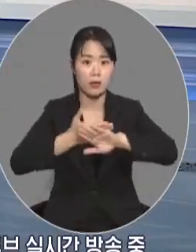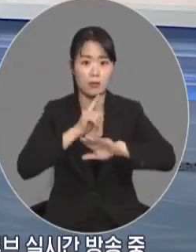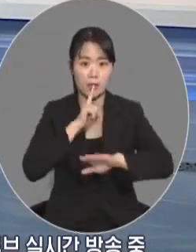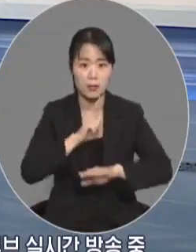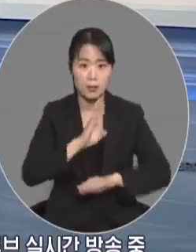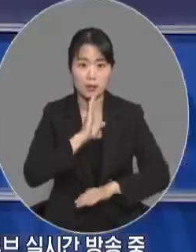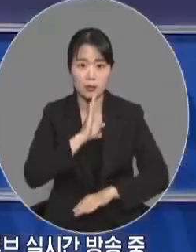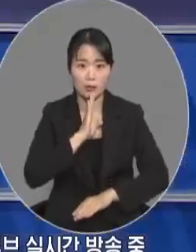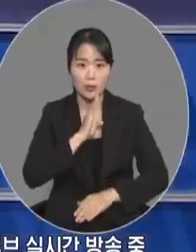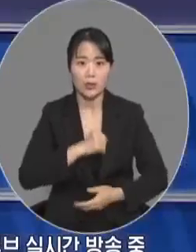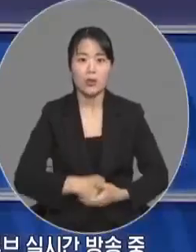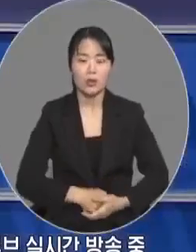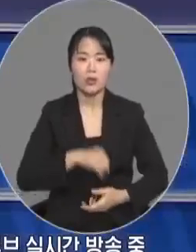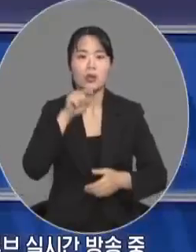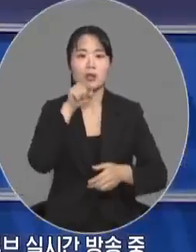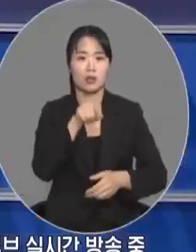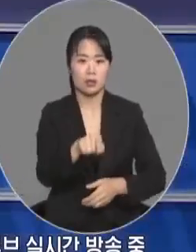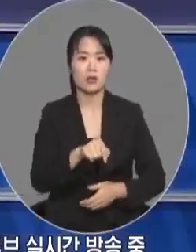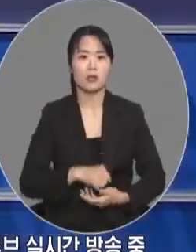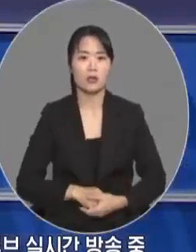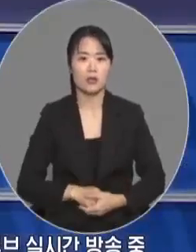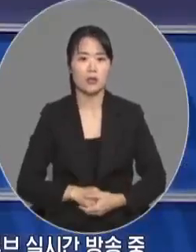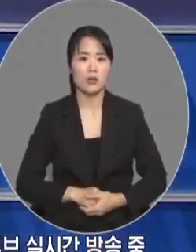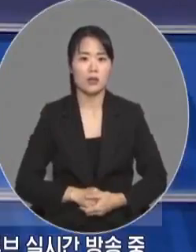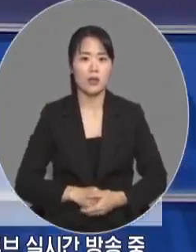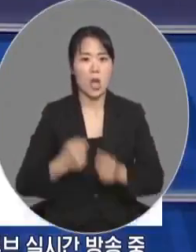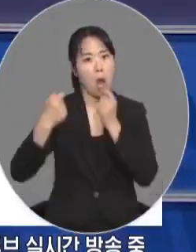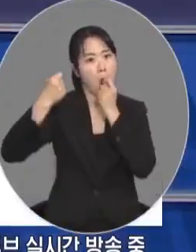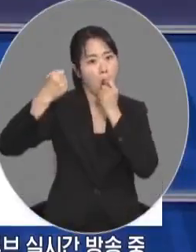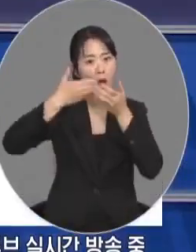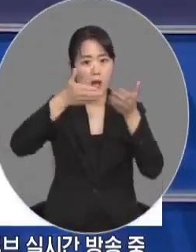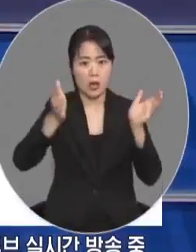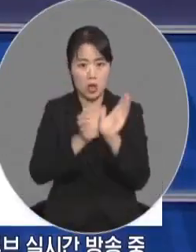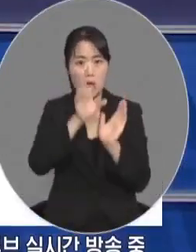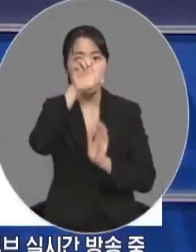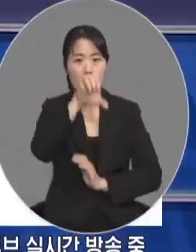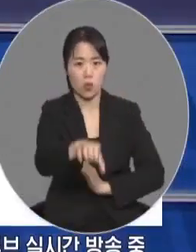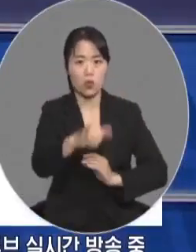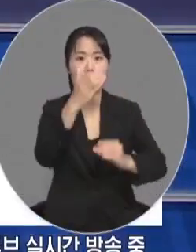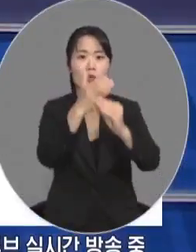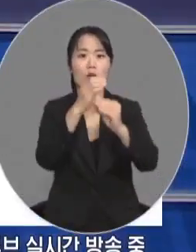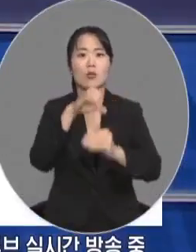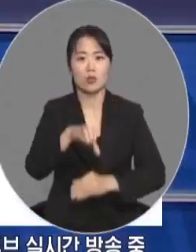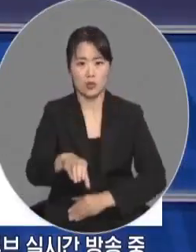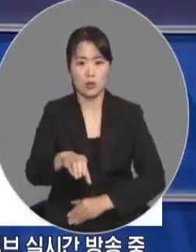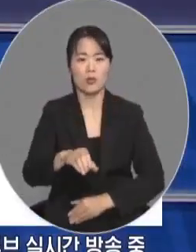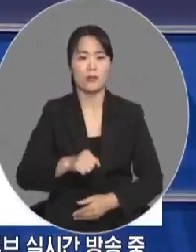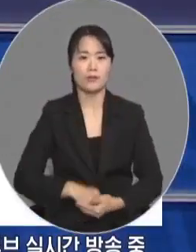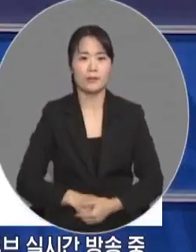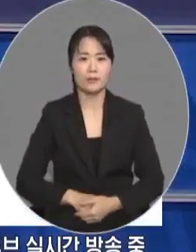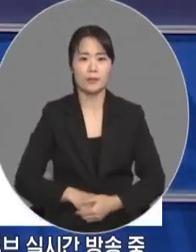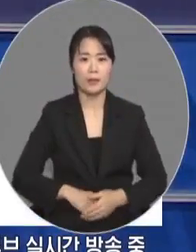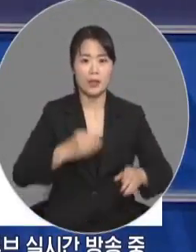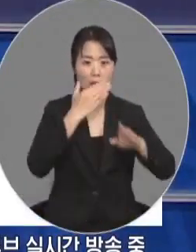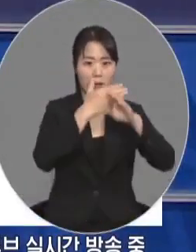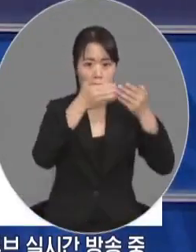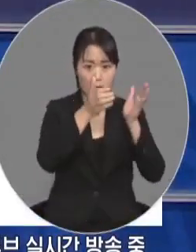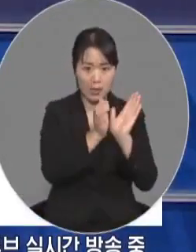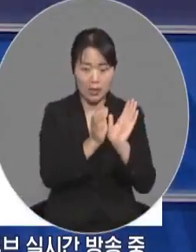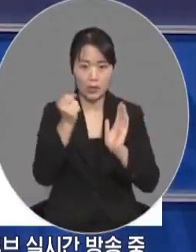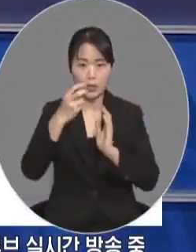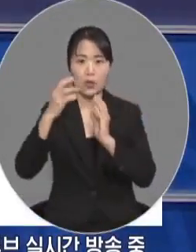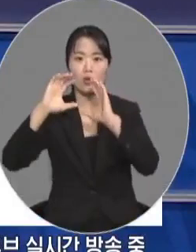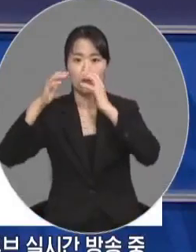맞습니다. 옥동과 신정 4동은 전통적으로 보수 텃밭으로 불리던 곳 중에 한 곳입니다. 네. 그래서 더불어민주당과 국민의힘 시당